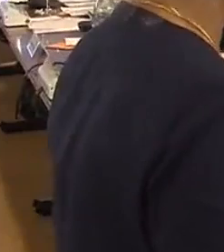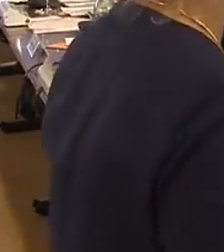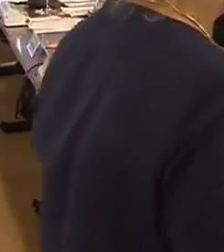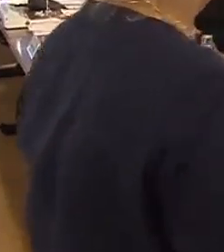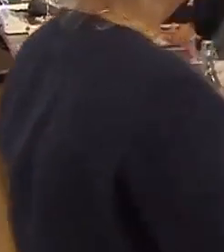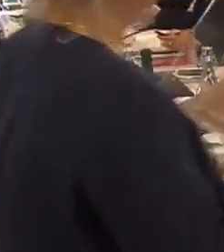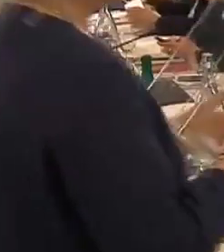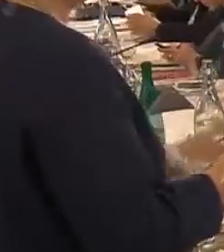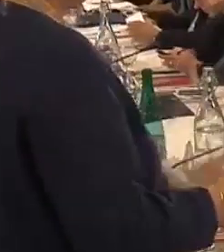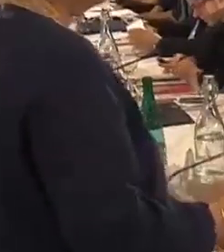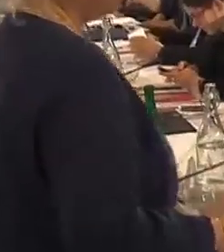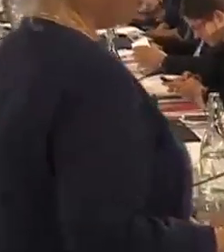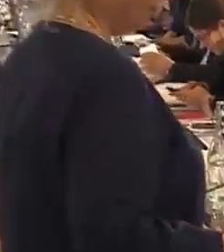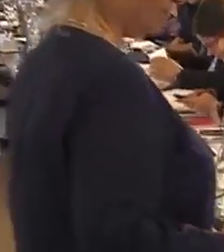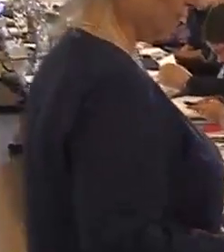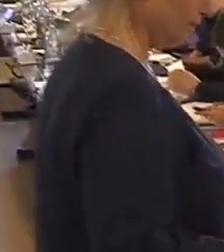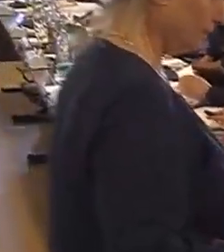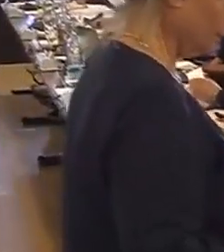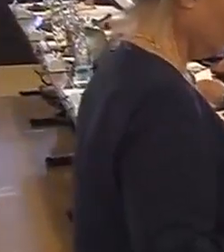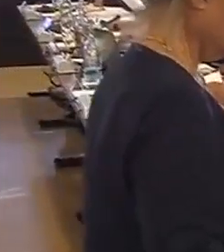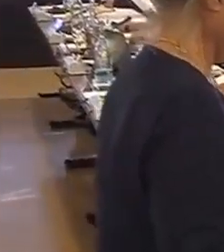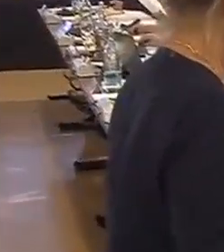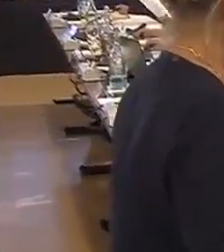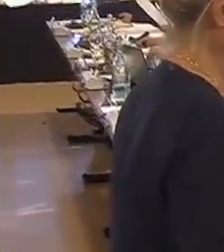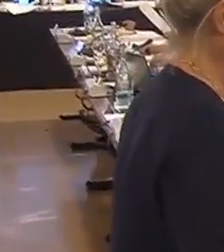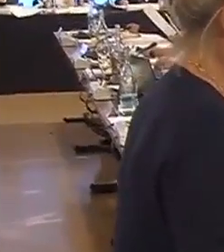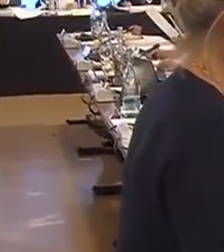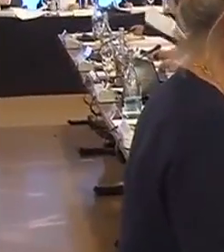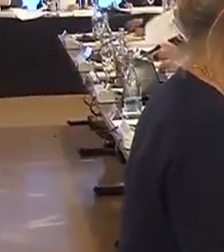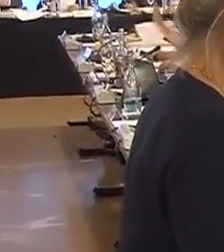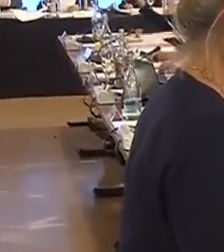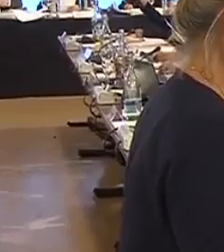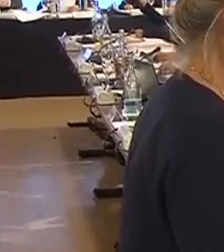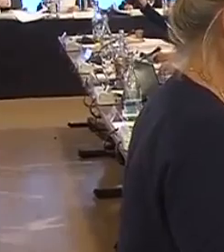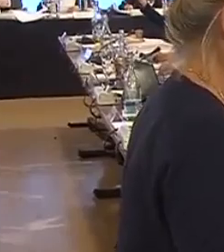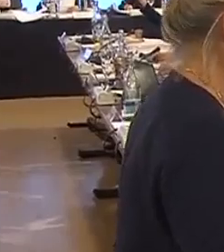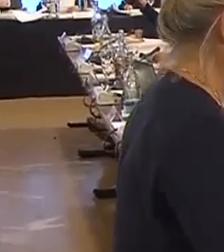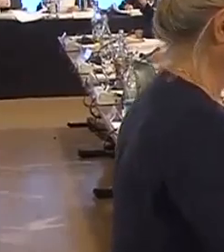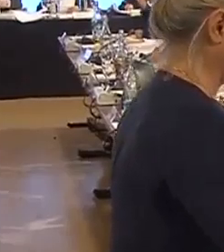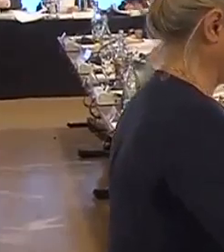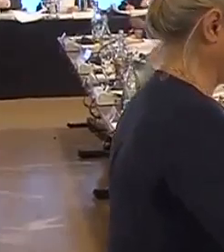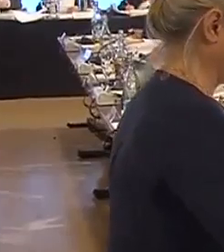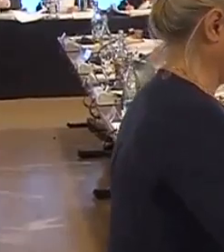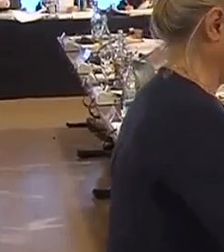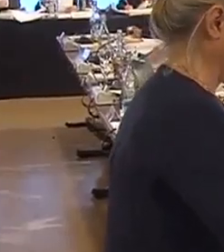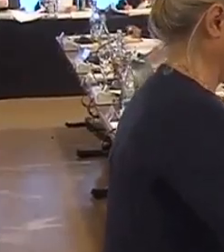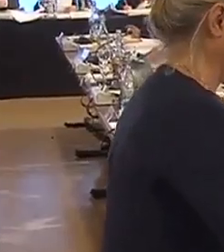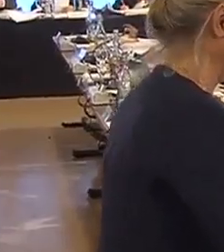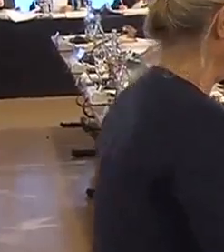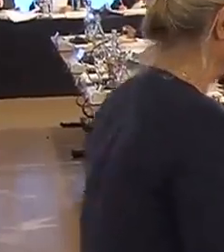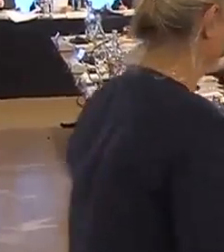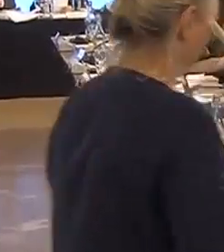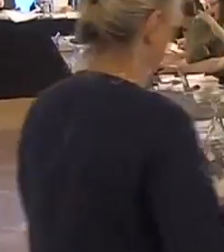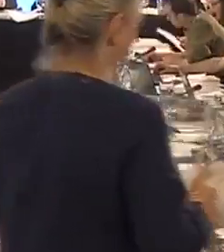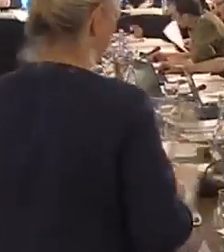fixé à 27 le nombre de membres du conseil d'administration d'Actis qui est pour rassemblement qui